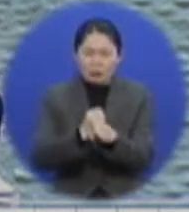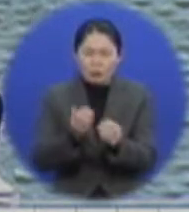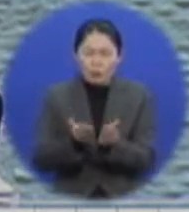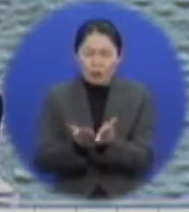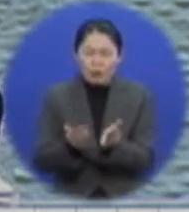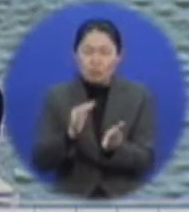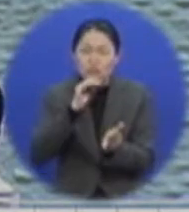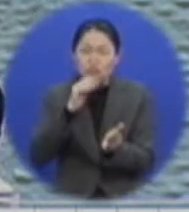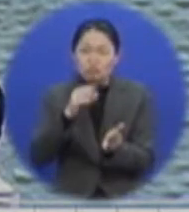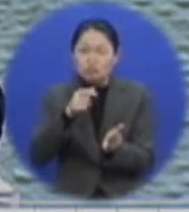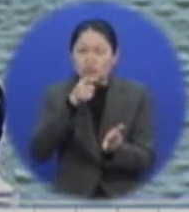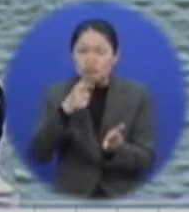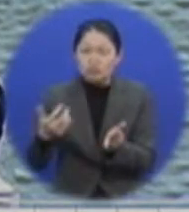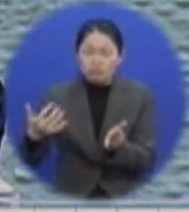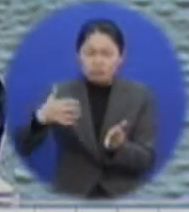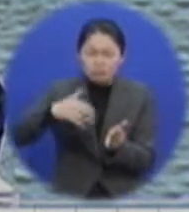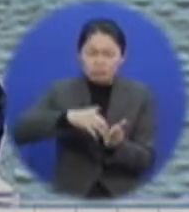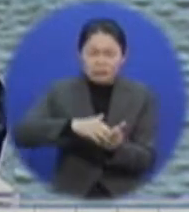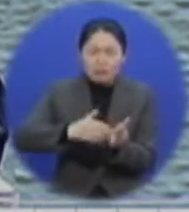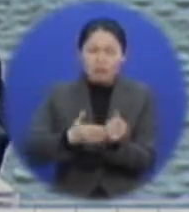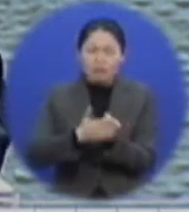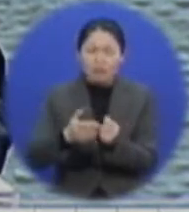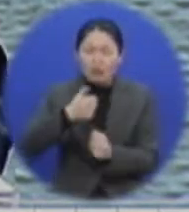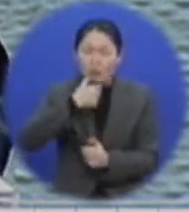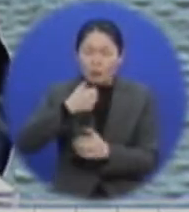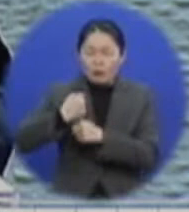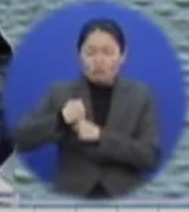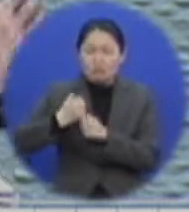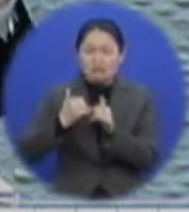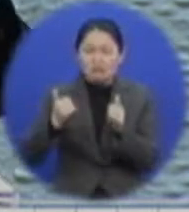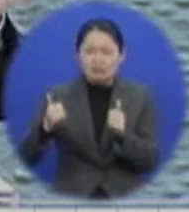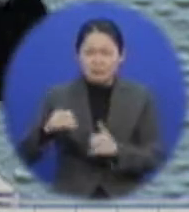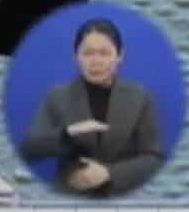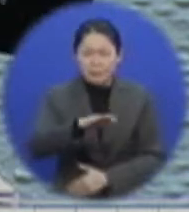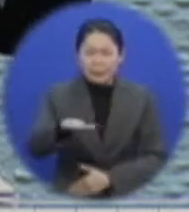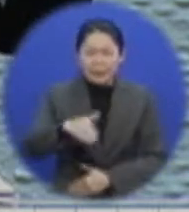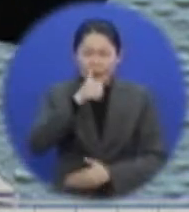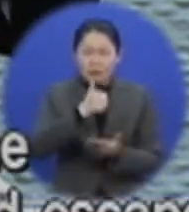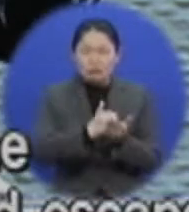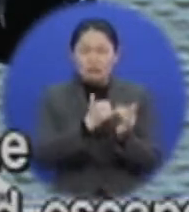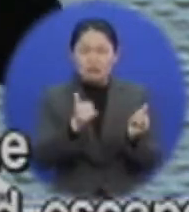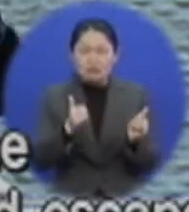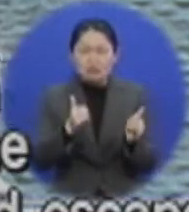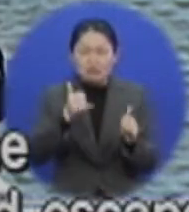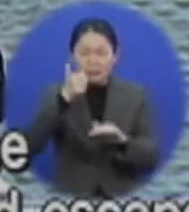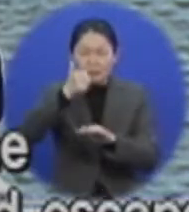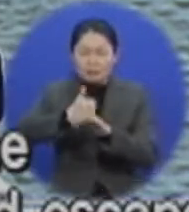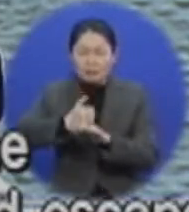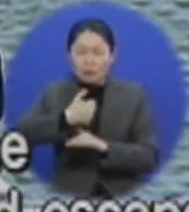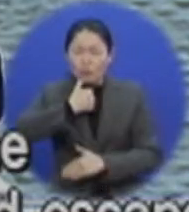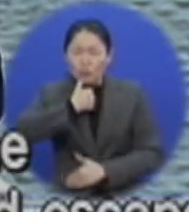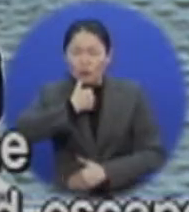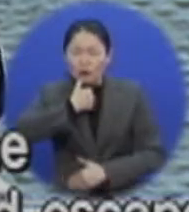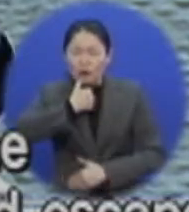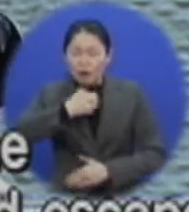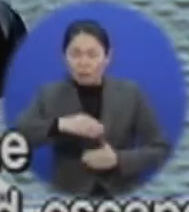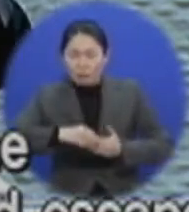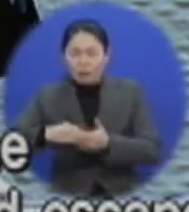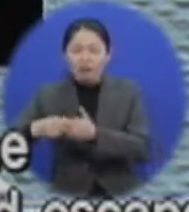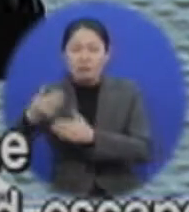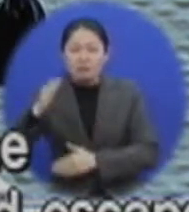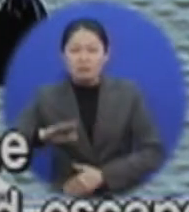들어오니까 로마 군인 들이 죄 주드 를 끝까지 로마로 대로 가는 것이 책임 인데